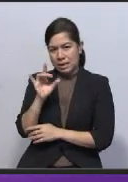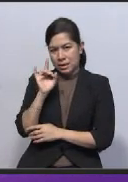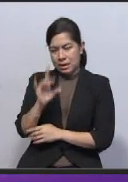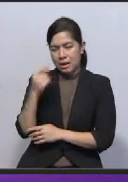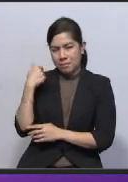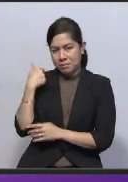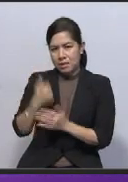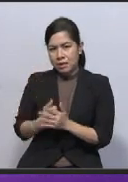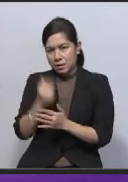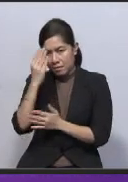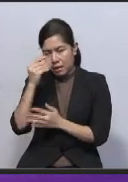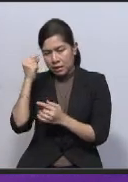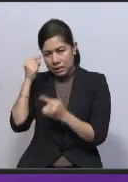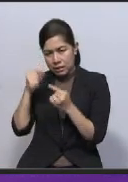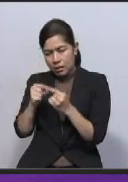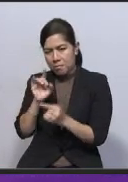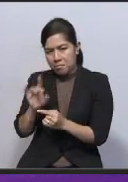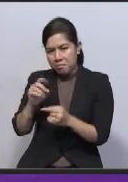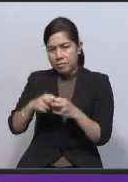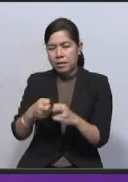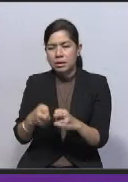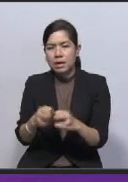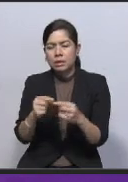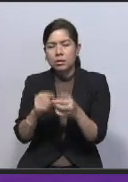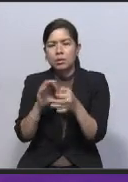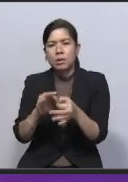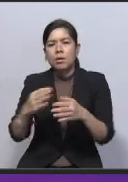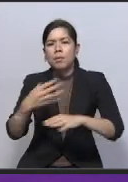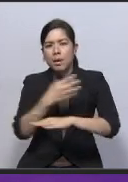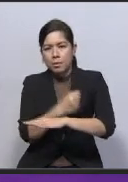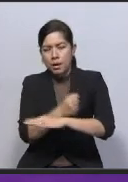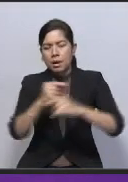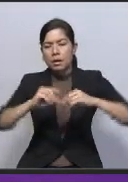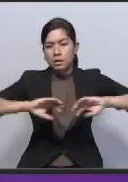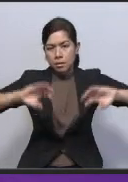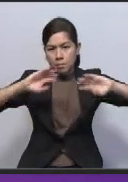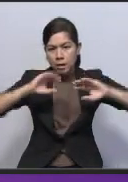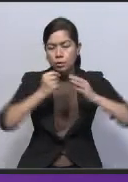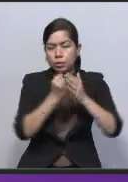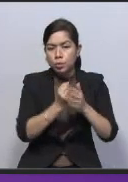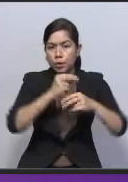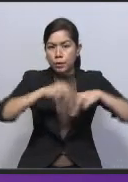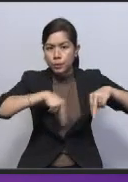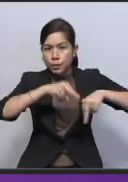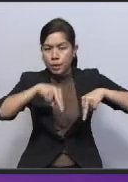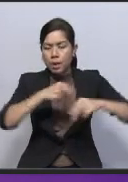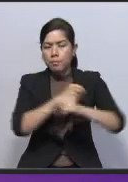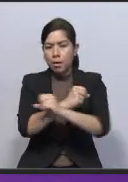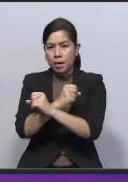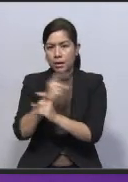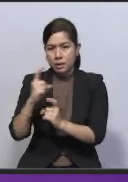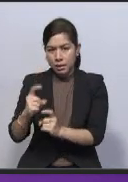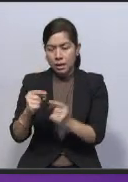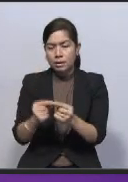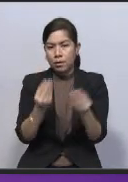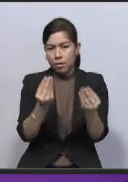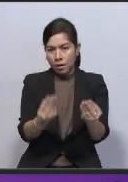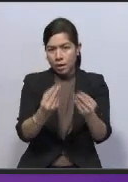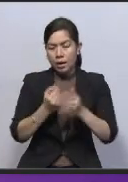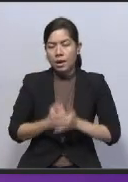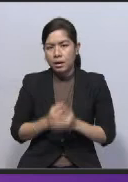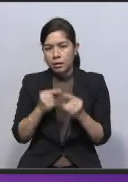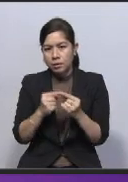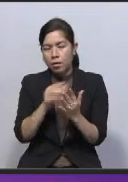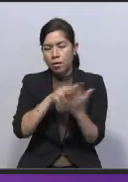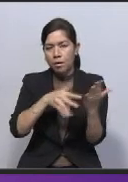ข้อเท็จจริงและหวังผลทางการเมืองพร้อมย้ำว่ารัฐบาลได้อำนวยความสะดวกและดูแลความปลอดภัยแก่ผู้ชุมนุมตามคำสั่งศาลปก